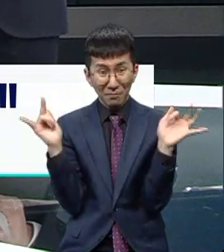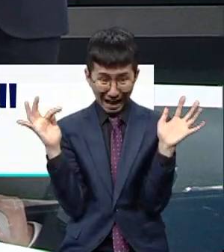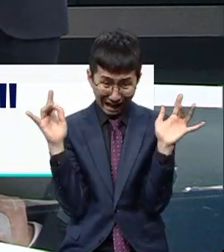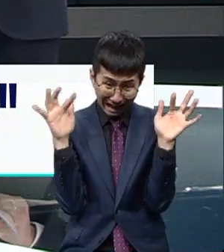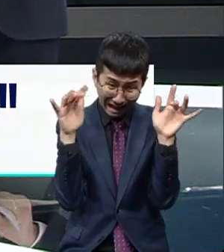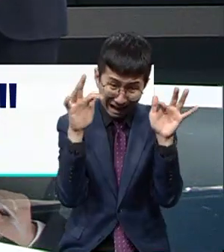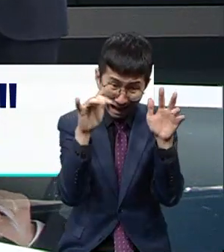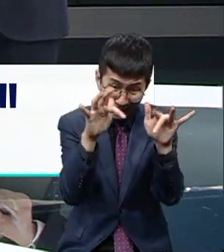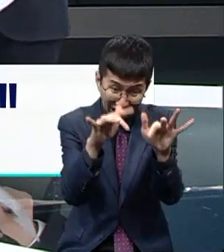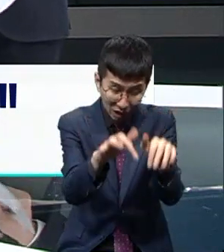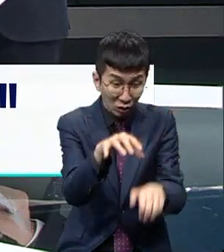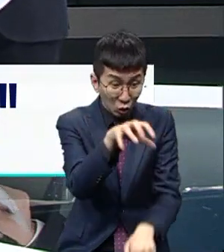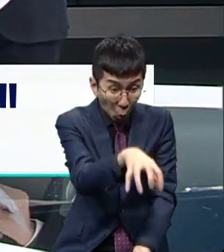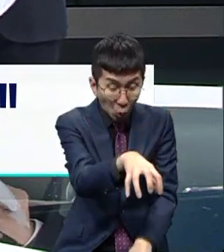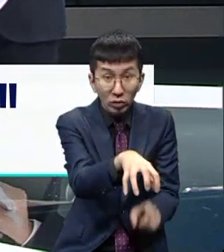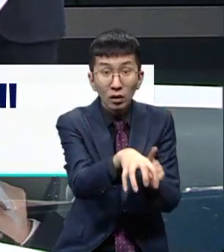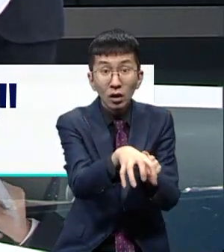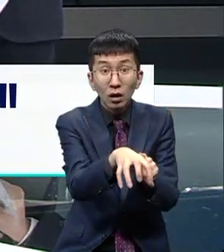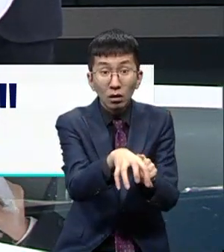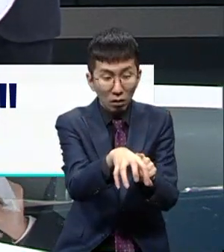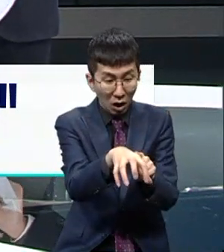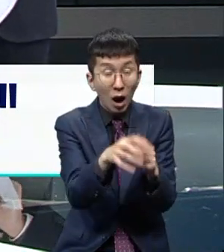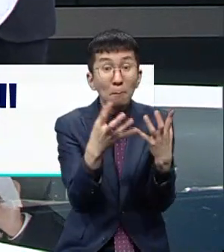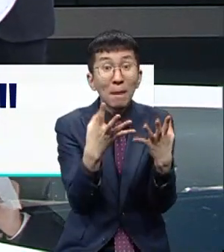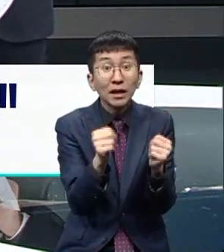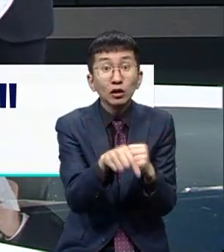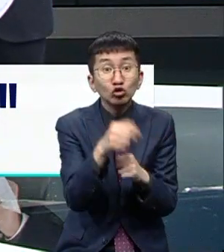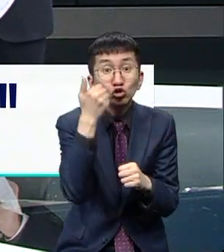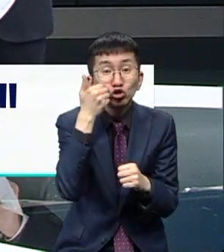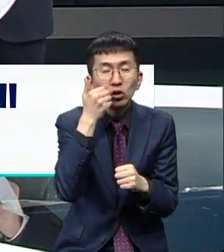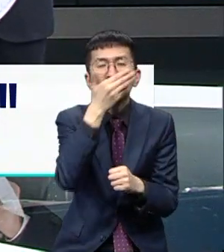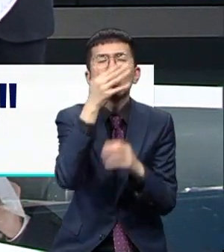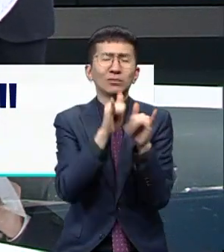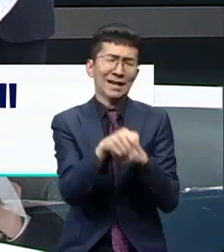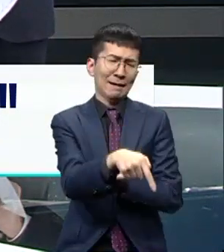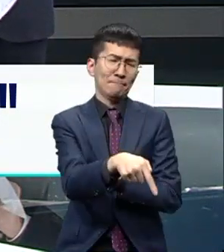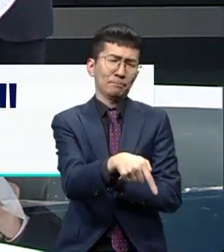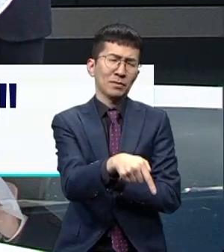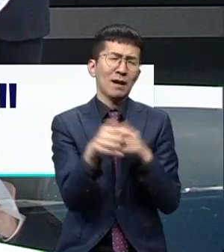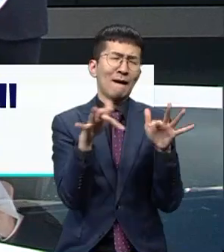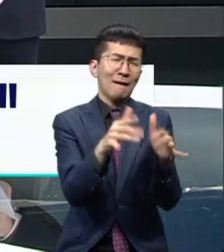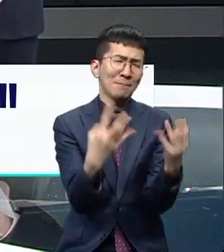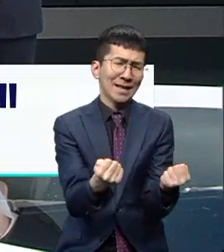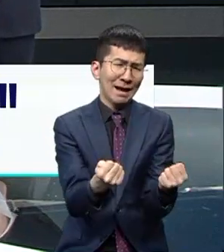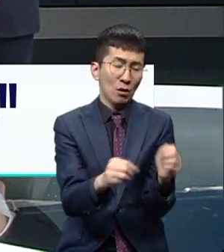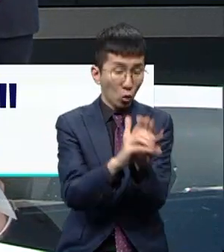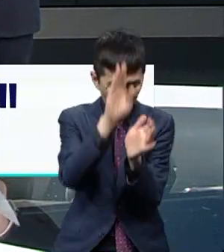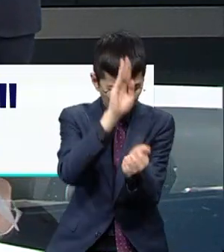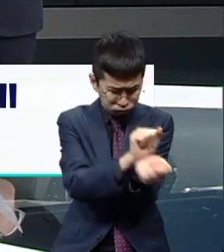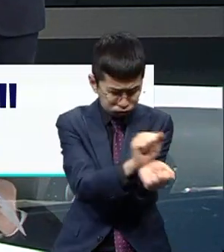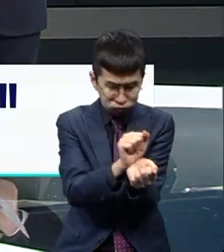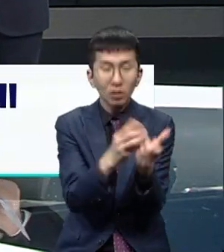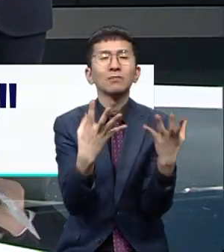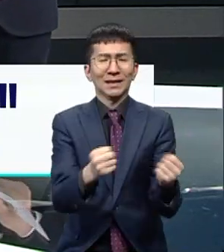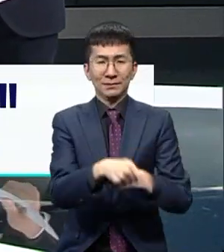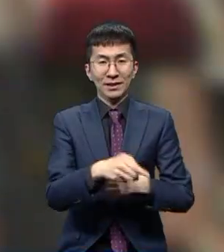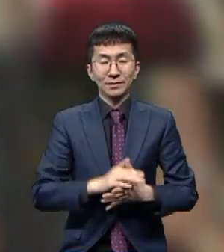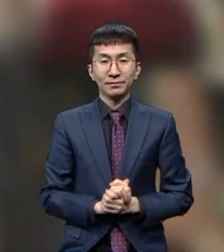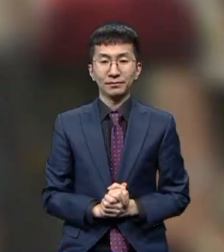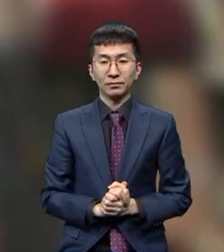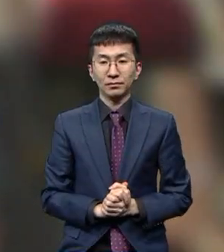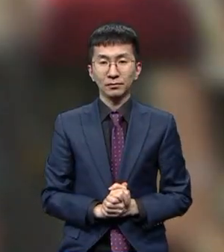모이는 곳을 자주 찾는 젊은 층에서 코로나 환자가 최근 늘고 있습니다. 장세만 기자입니다.